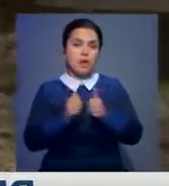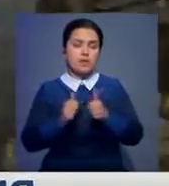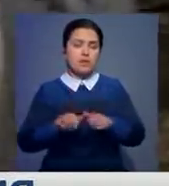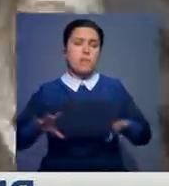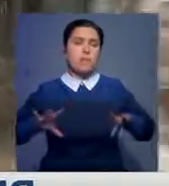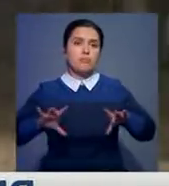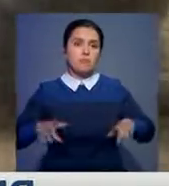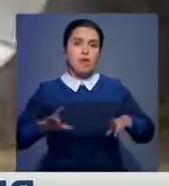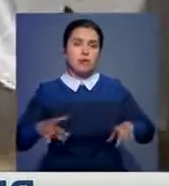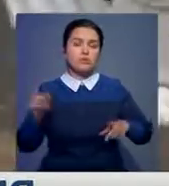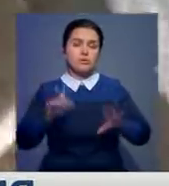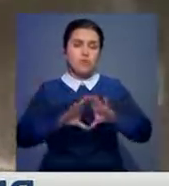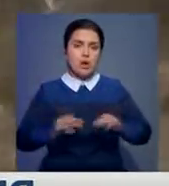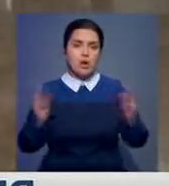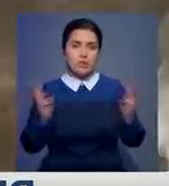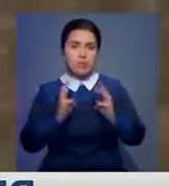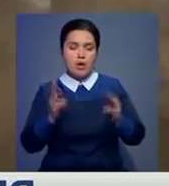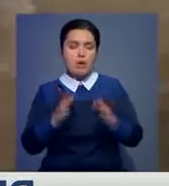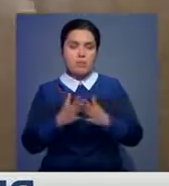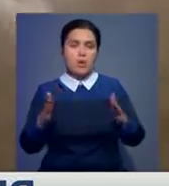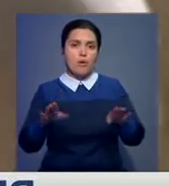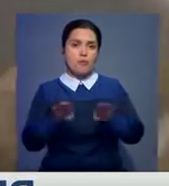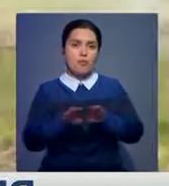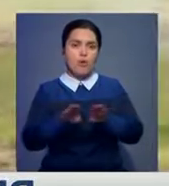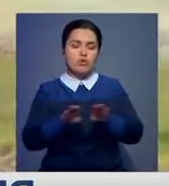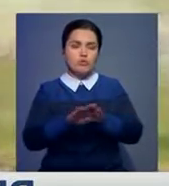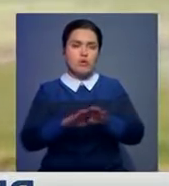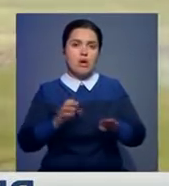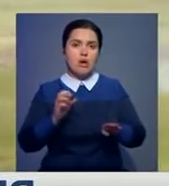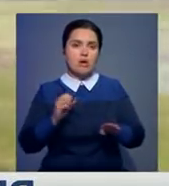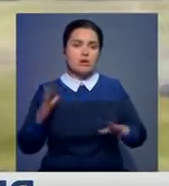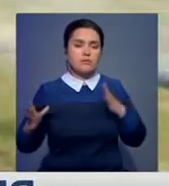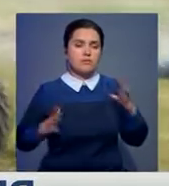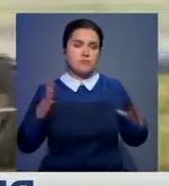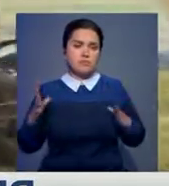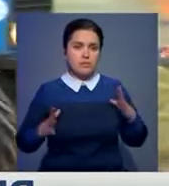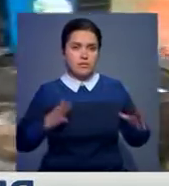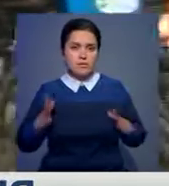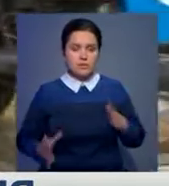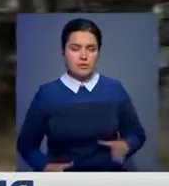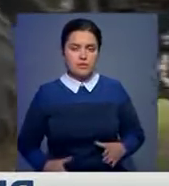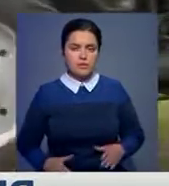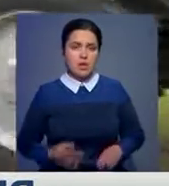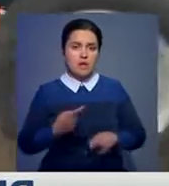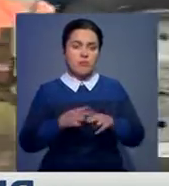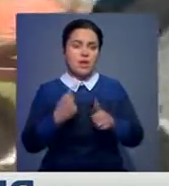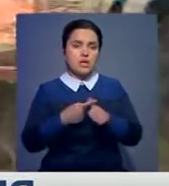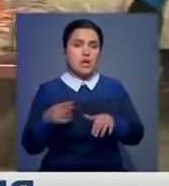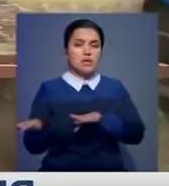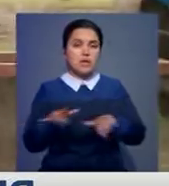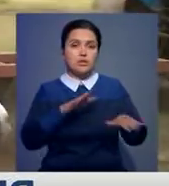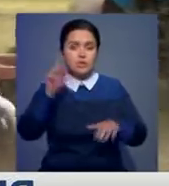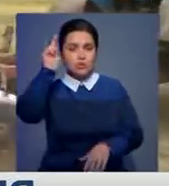сказать, для локализации огня, но больше было похоже на шаманские обряды. Спасатели гордо называют это тактическими учениями.